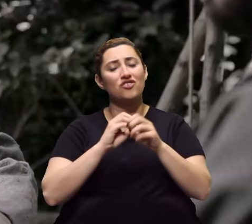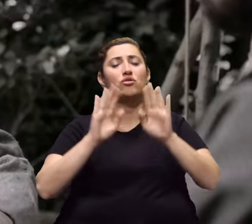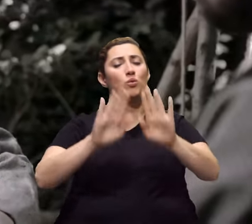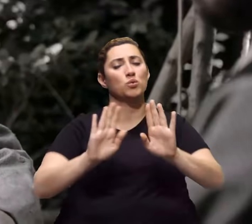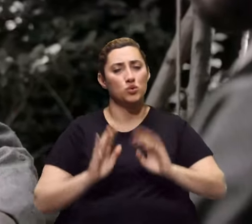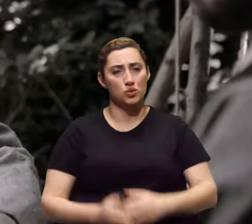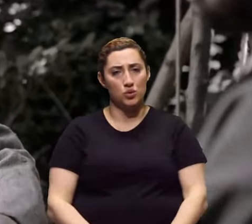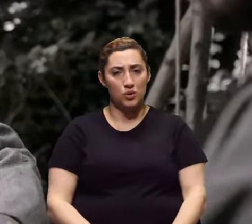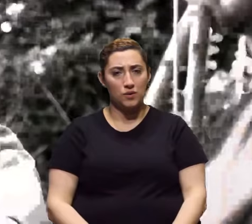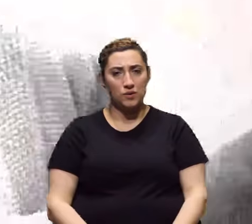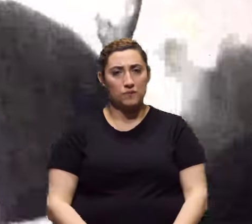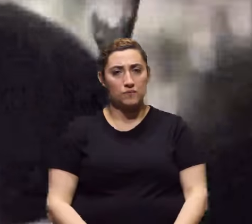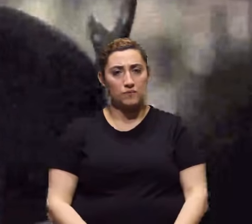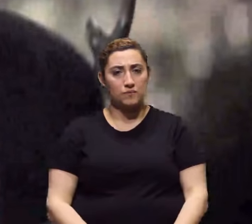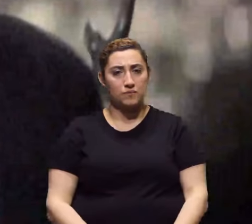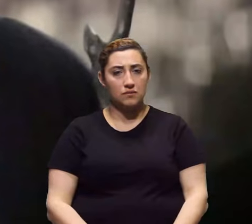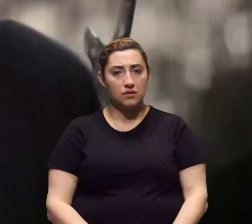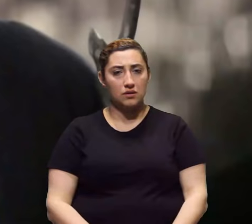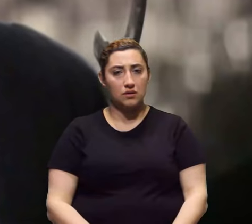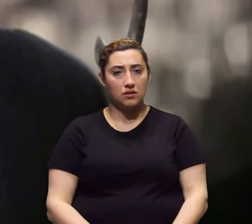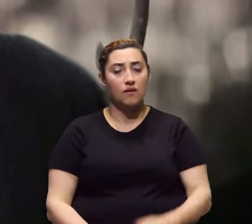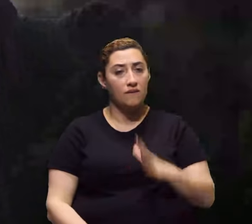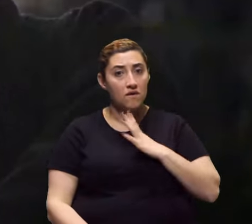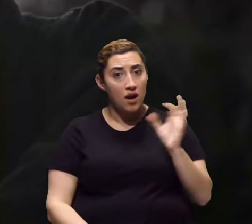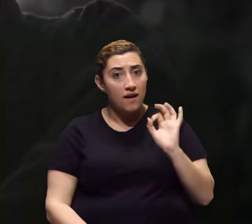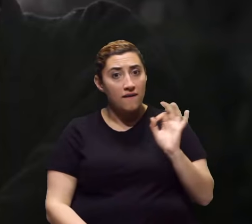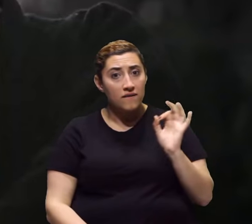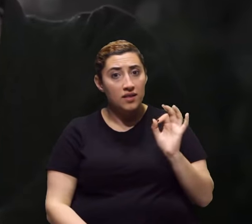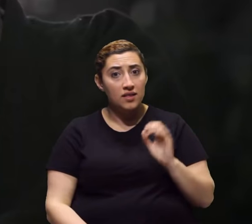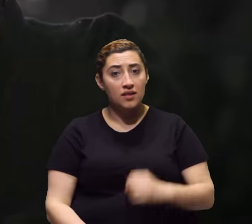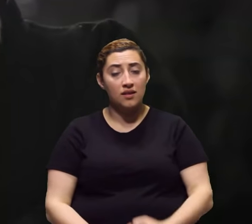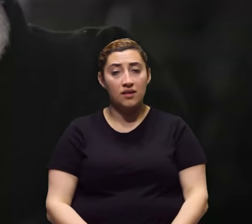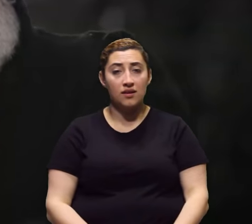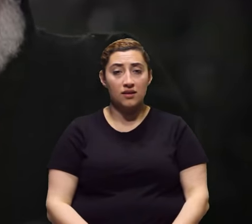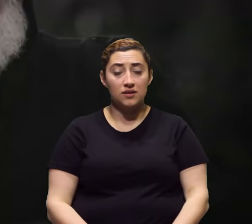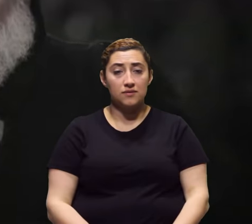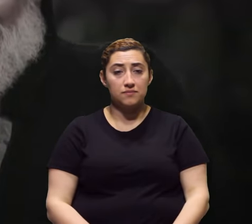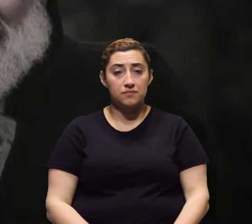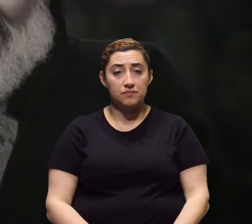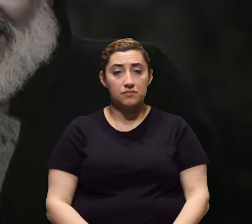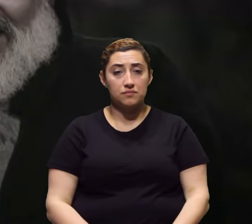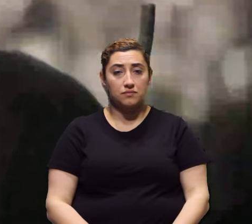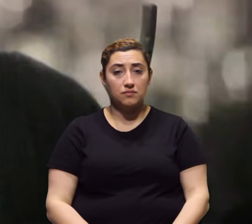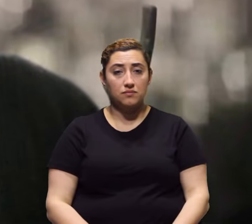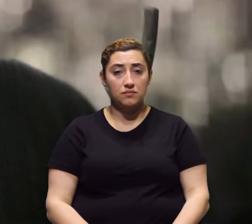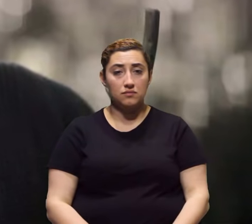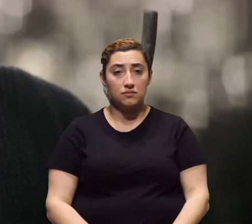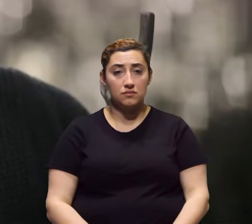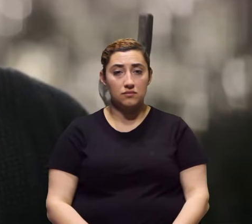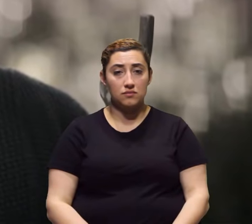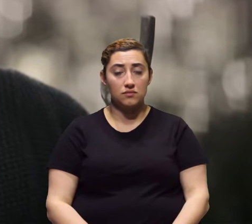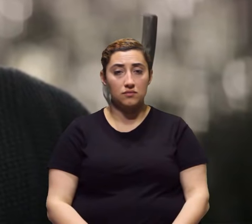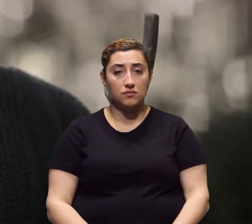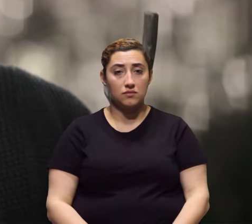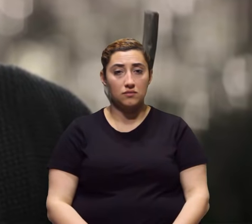yayılsın. Kasım şaşkın. Vardır sultanım. Şeyh elinde kaplumbağayla yürüdü. Kasım ise